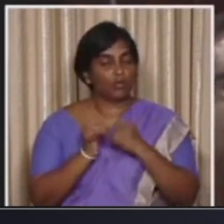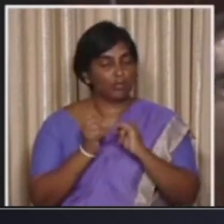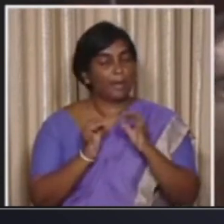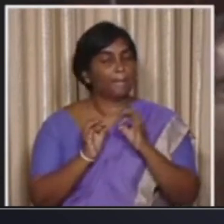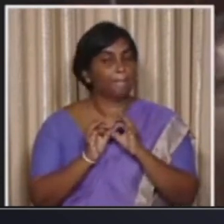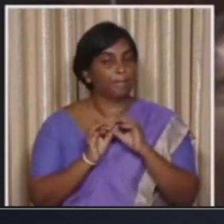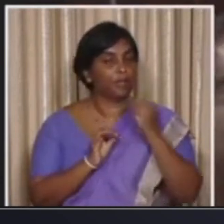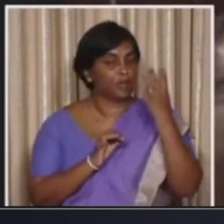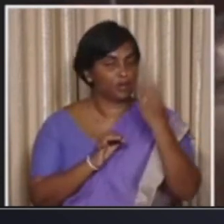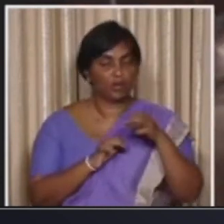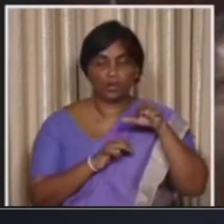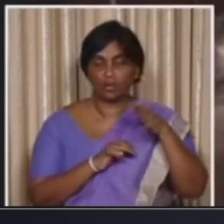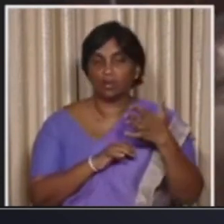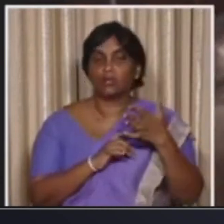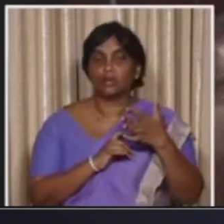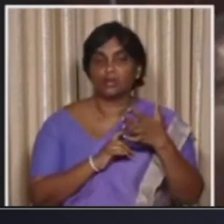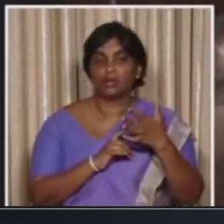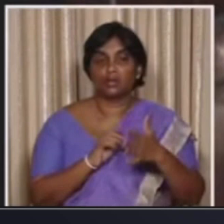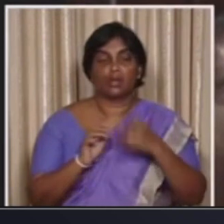බිලියන 3900 ඉඳලා